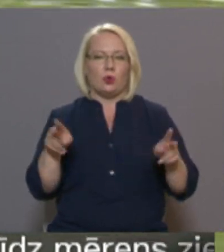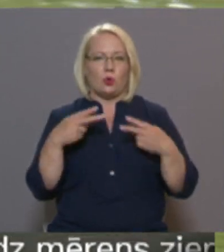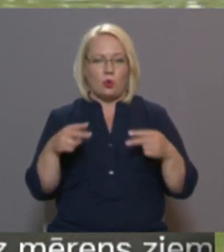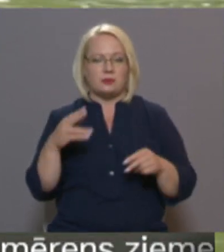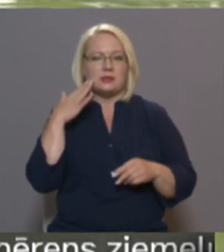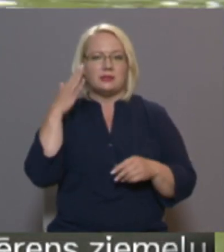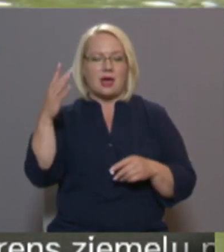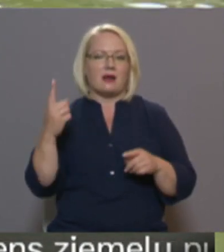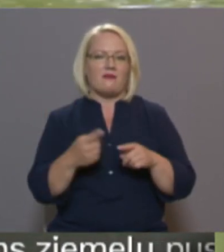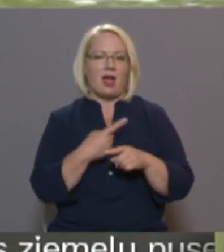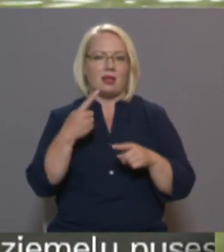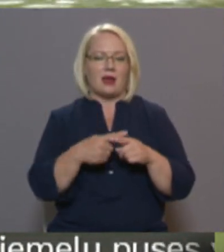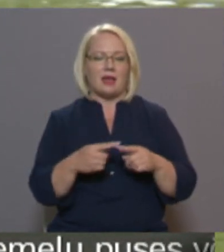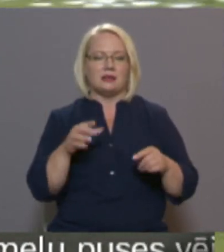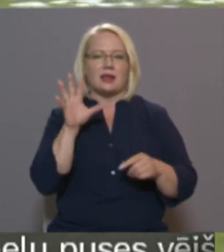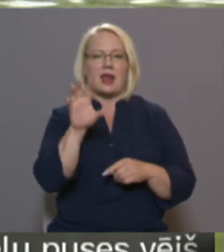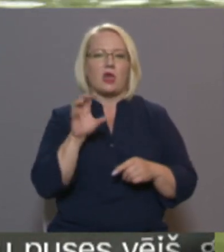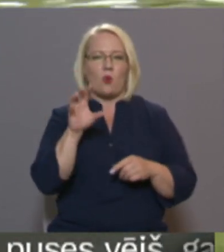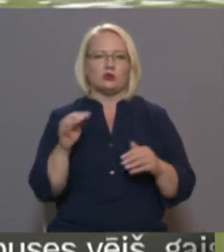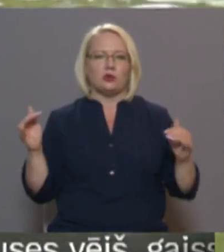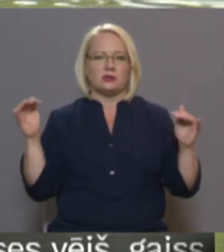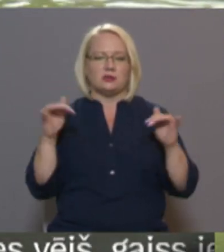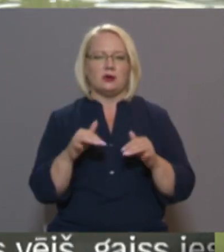vēlreiz pulcēt rejošos sportistus uz mini